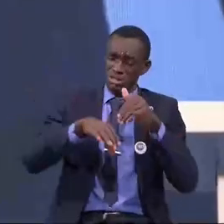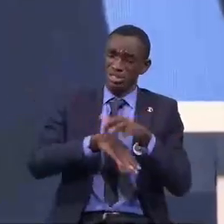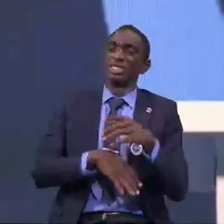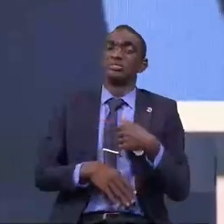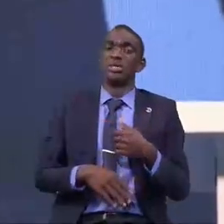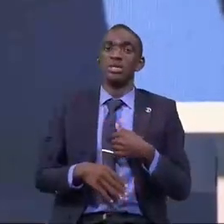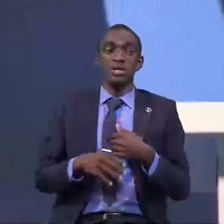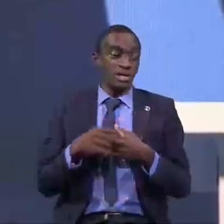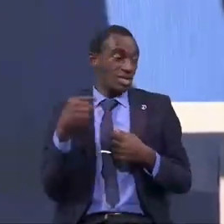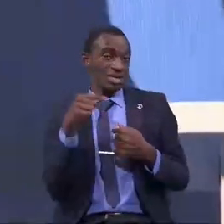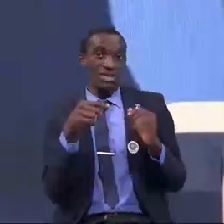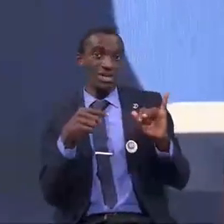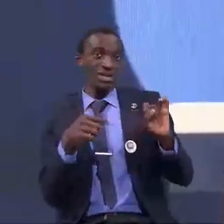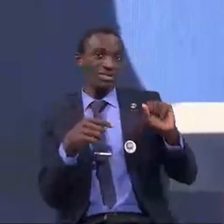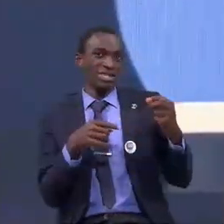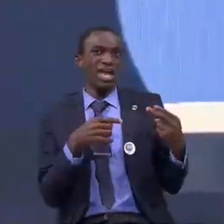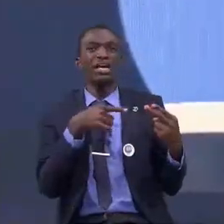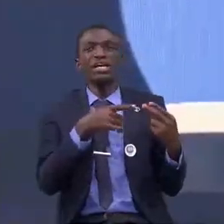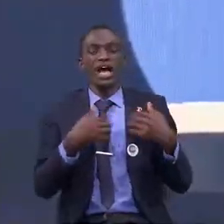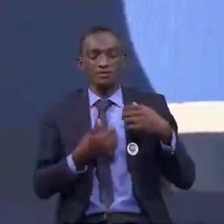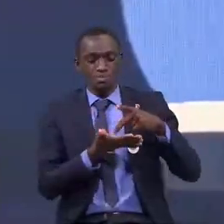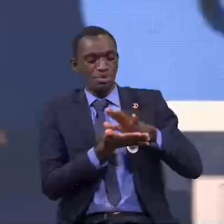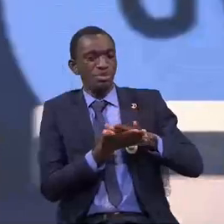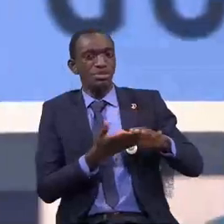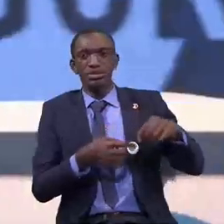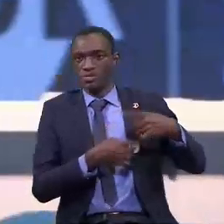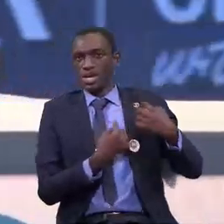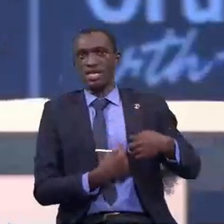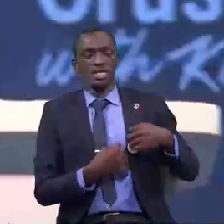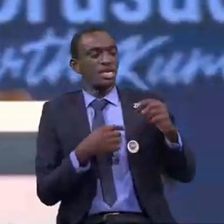L'homme qui avait la pureté de cœur, la sainteté de vie,